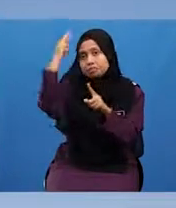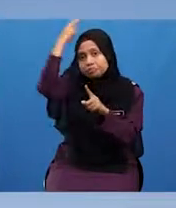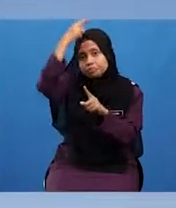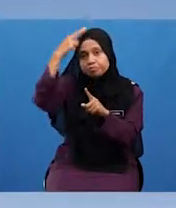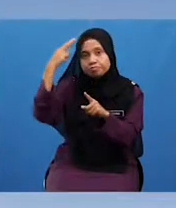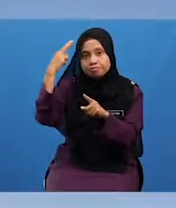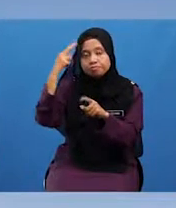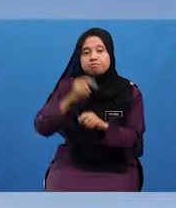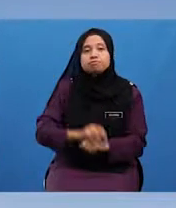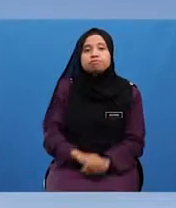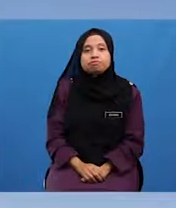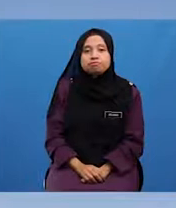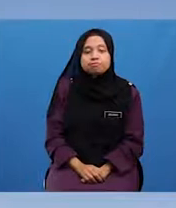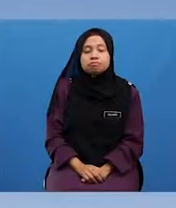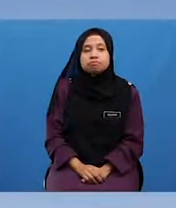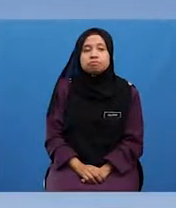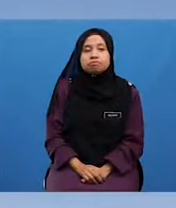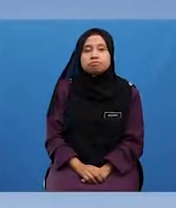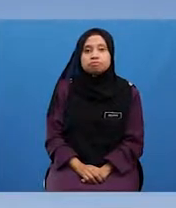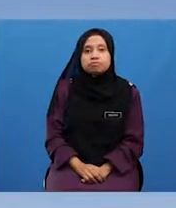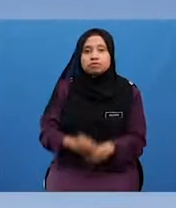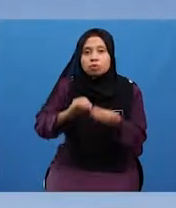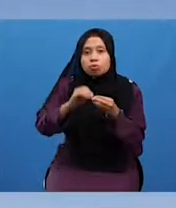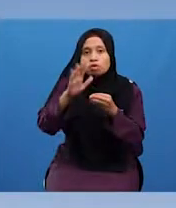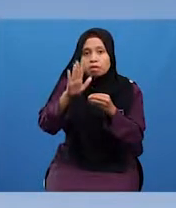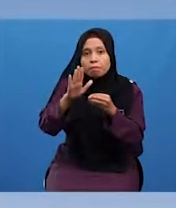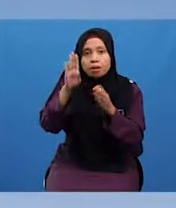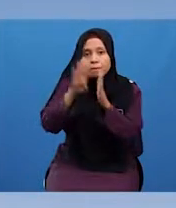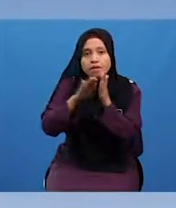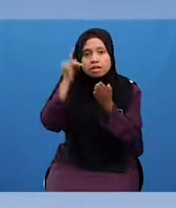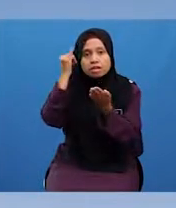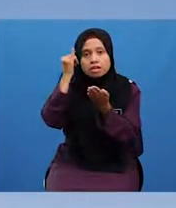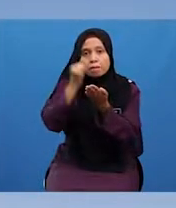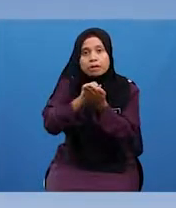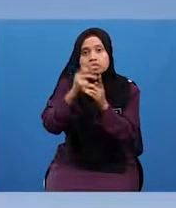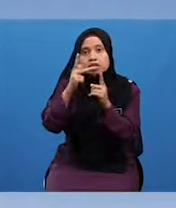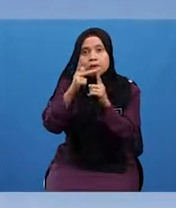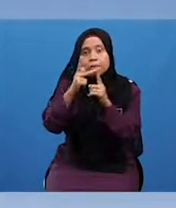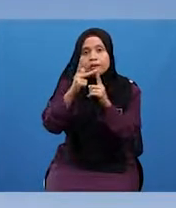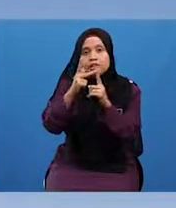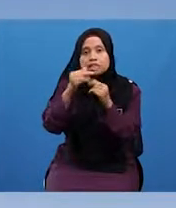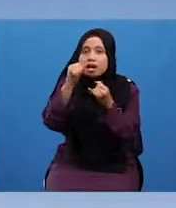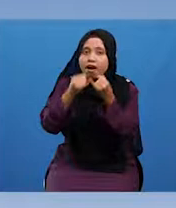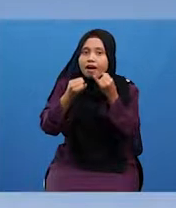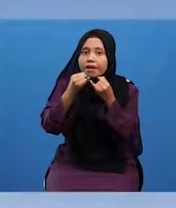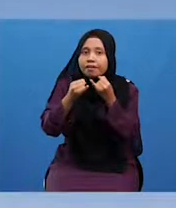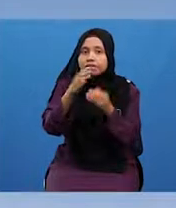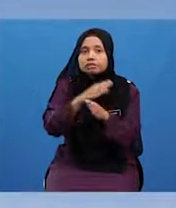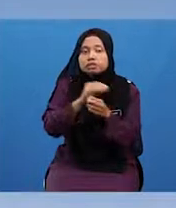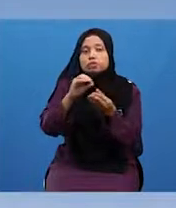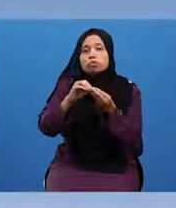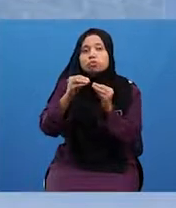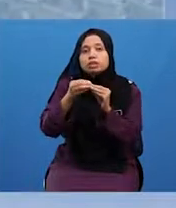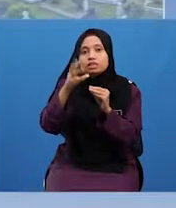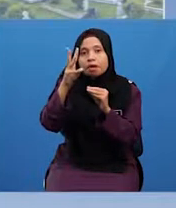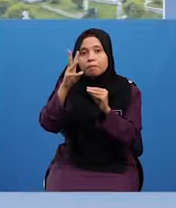kepada Rasul. Kelima, beriman kepada akhirat.